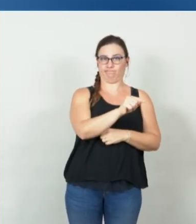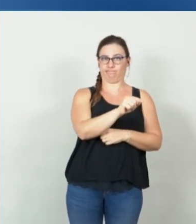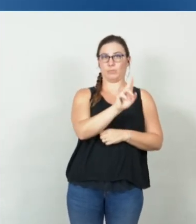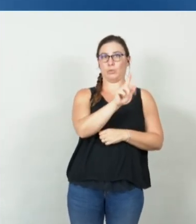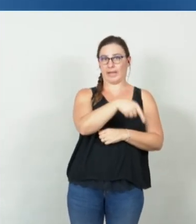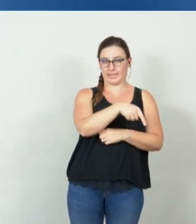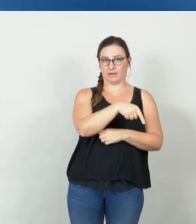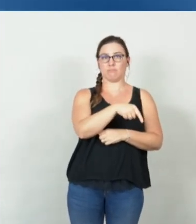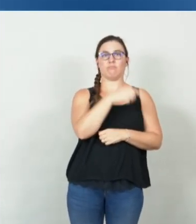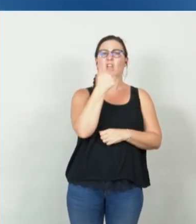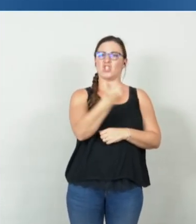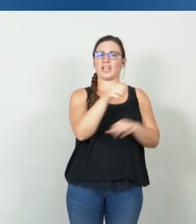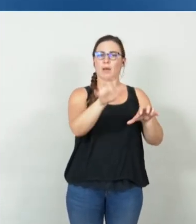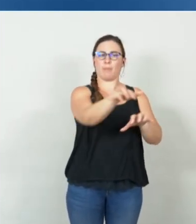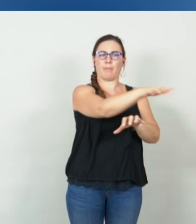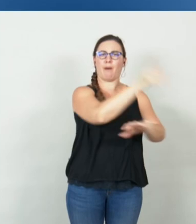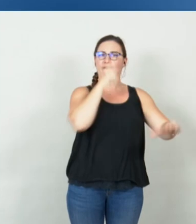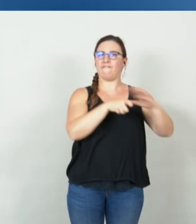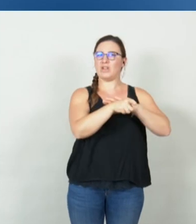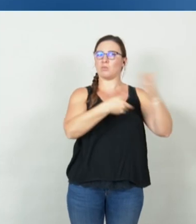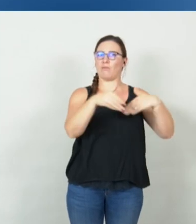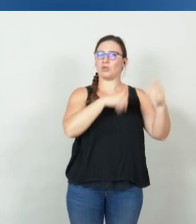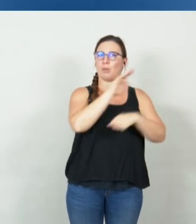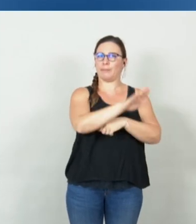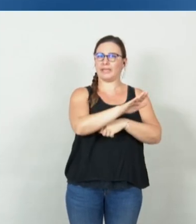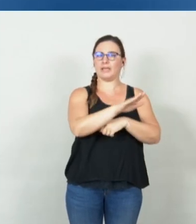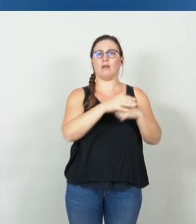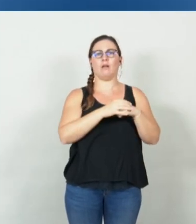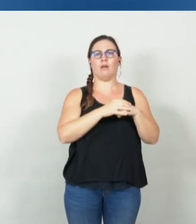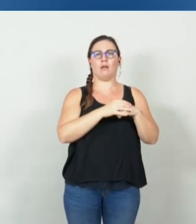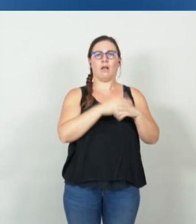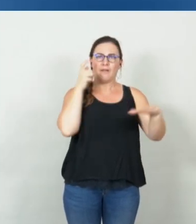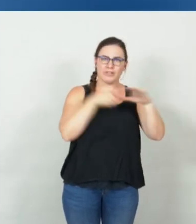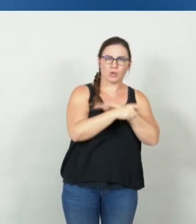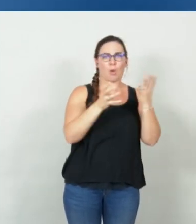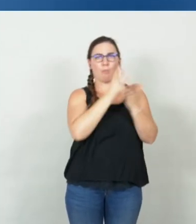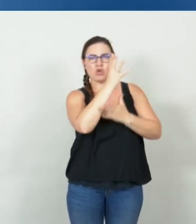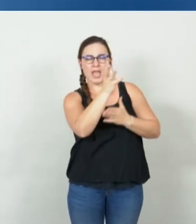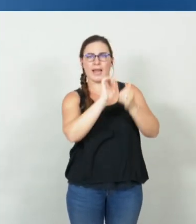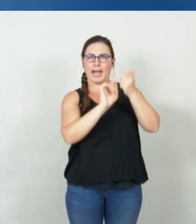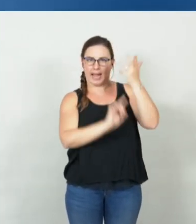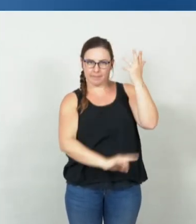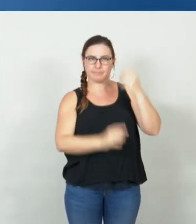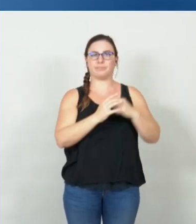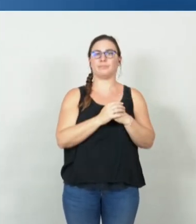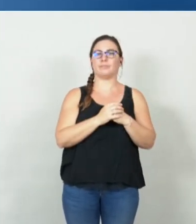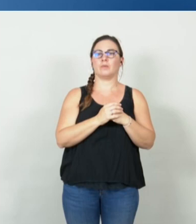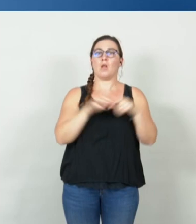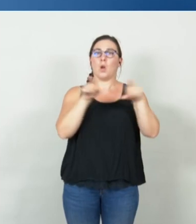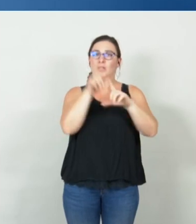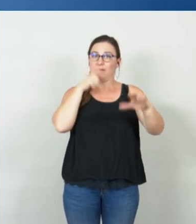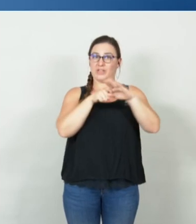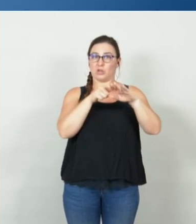chaque union de quartier c'est son financement de fonctionnement c'est financements de projets etc et il y a un financement